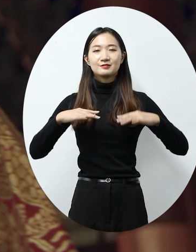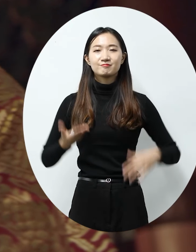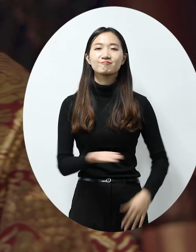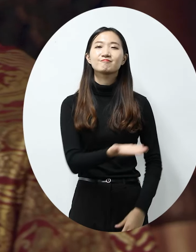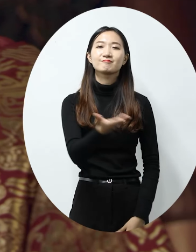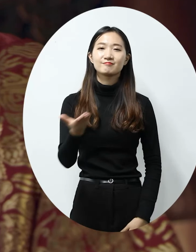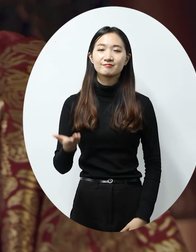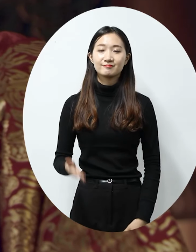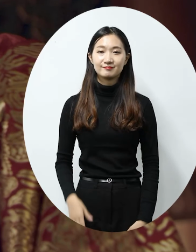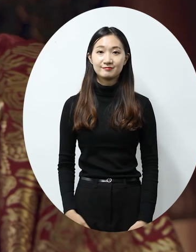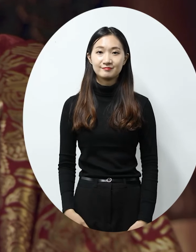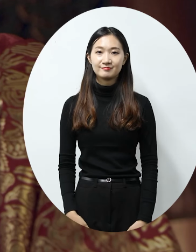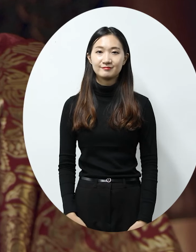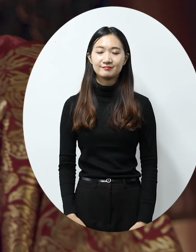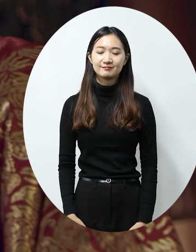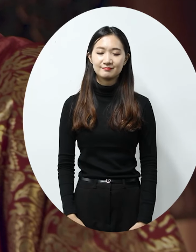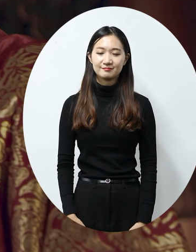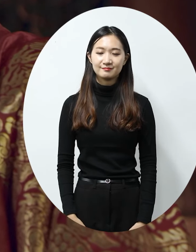후손들